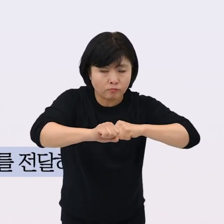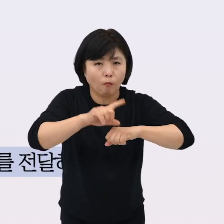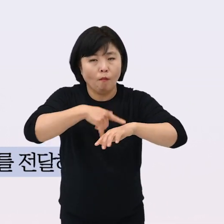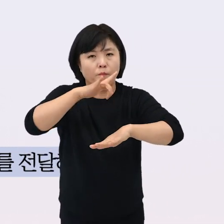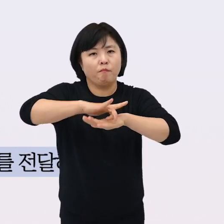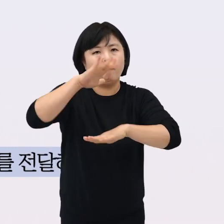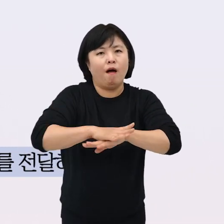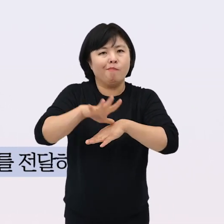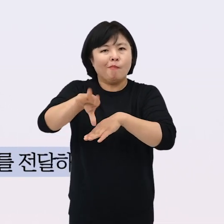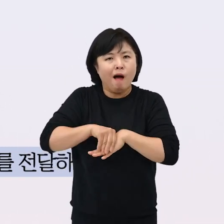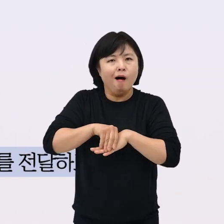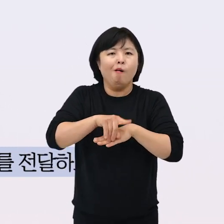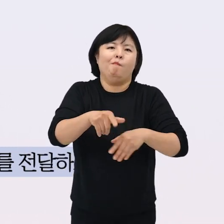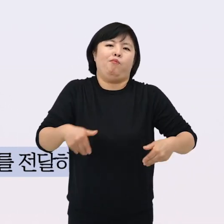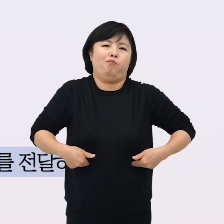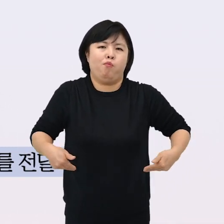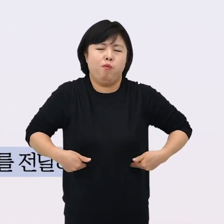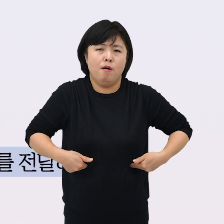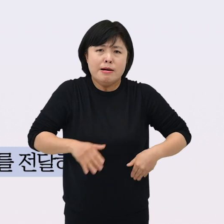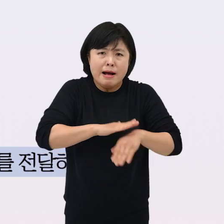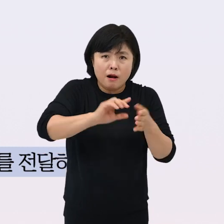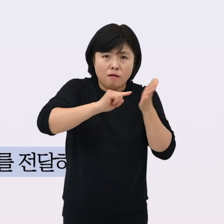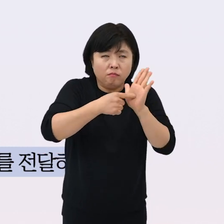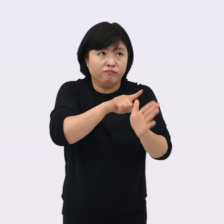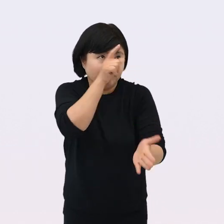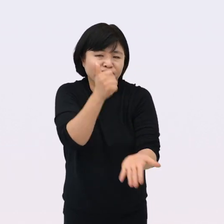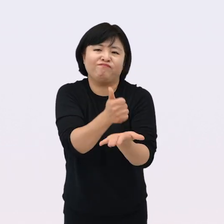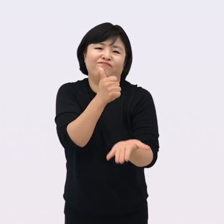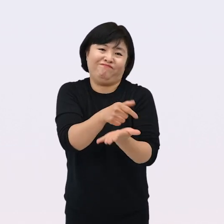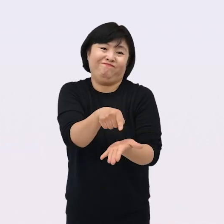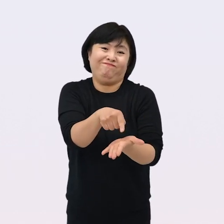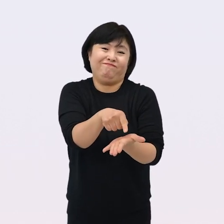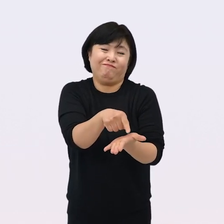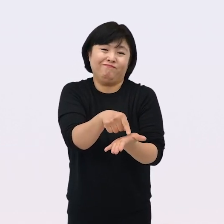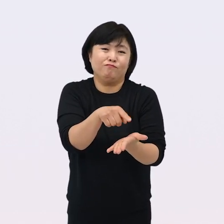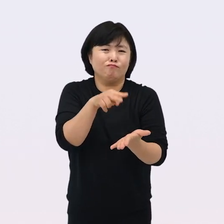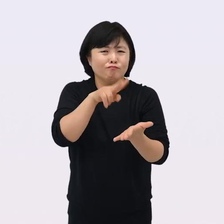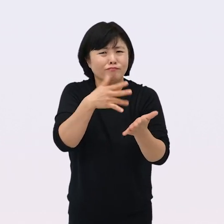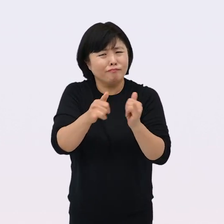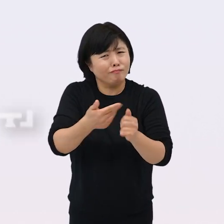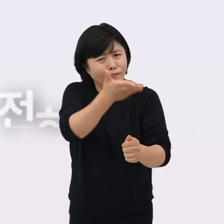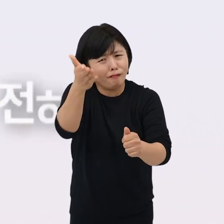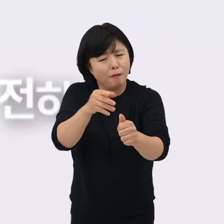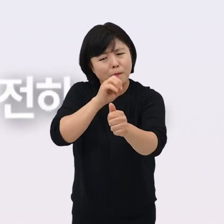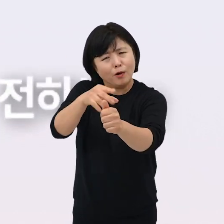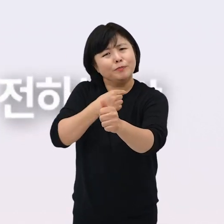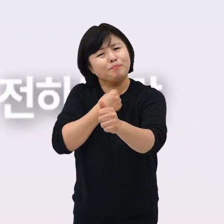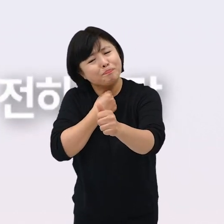어떤 습관화가 필요하다는 그런 취지를 드러내주고 있어서 선정해 보았습니다.